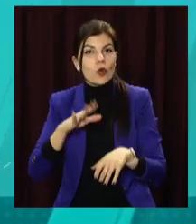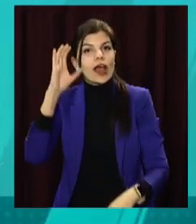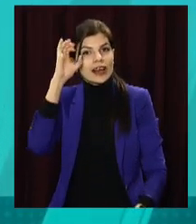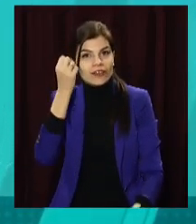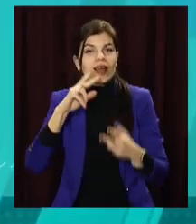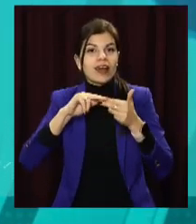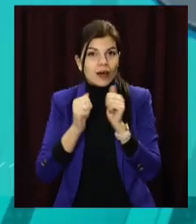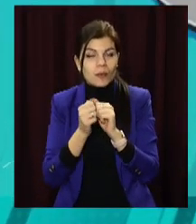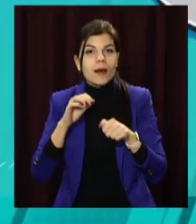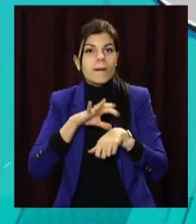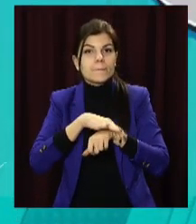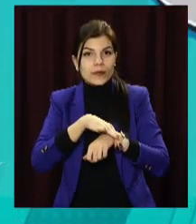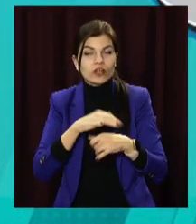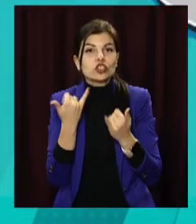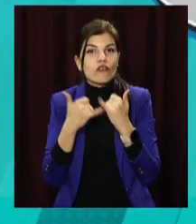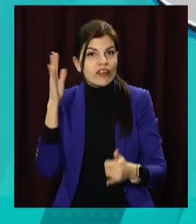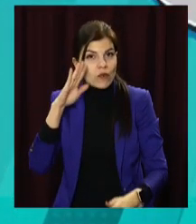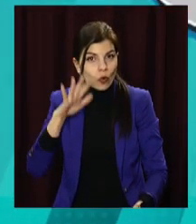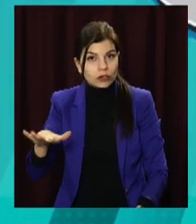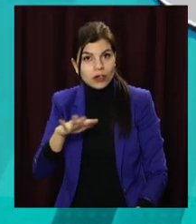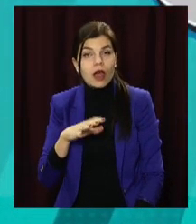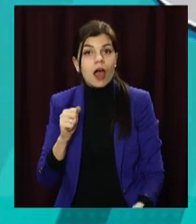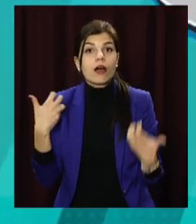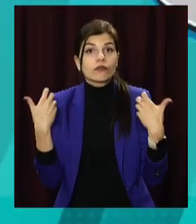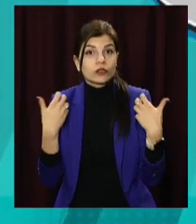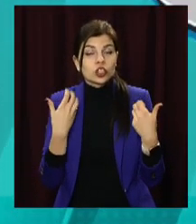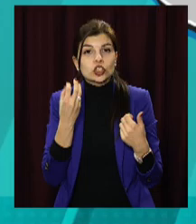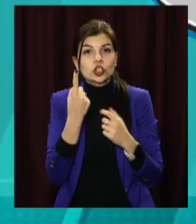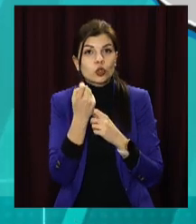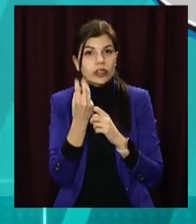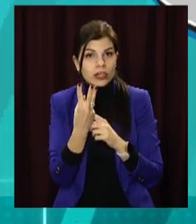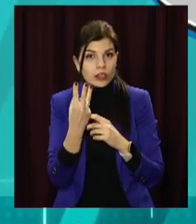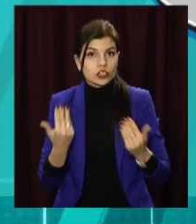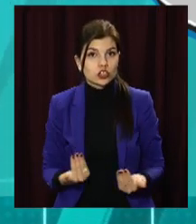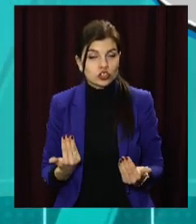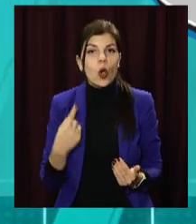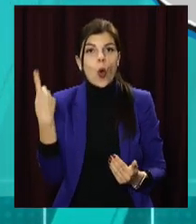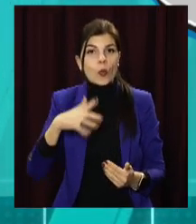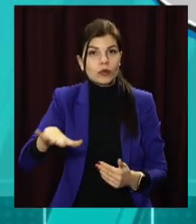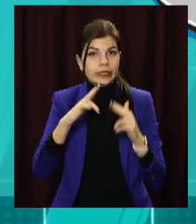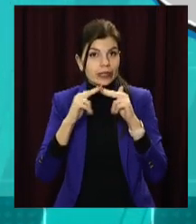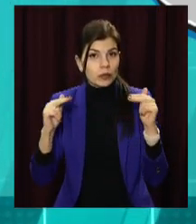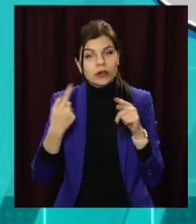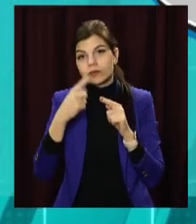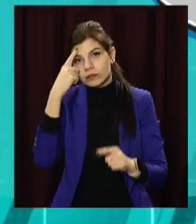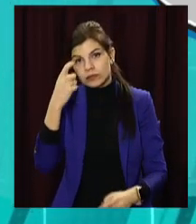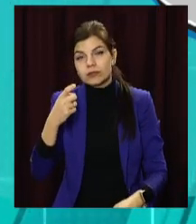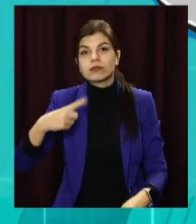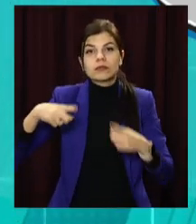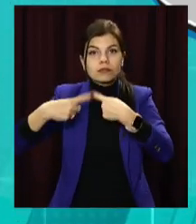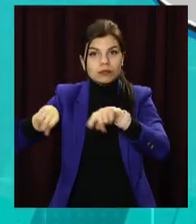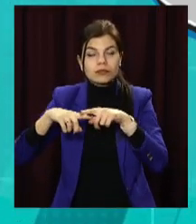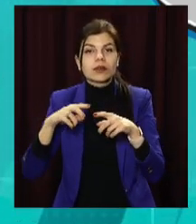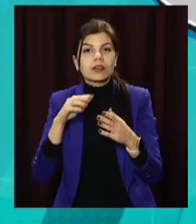Ріг, Кам'янське, Павлоград та Жовті Води. А подолали недугу ще 113 мешканців області. Про це повідомили у Департаменті